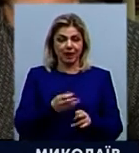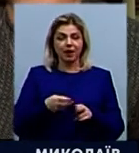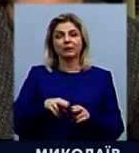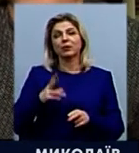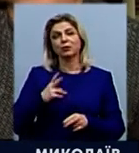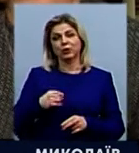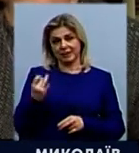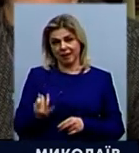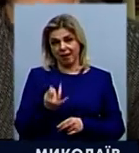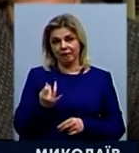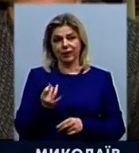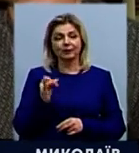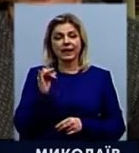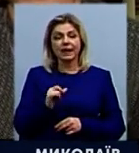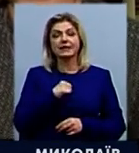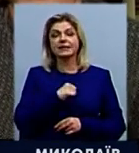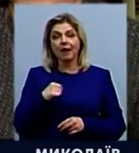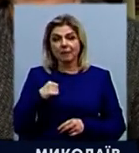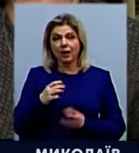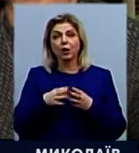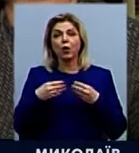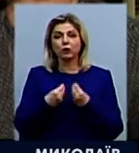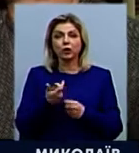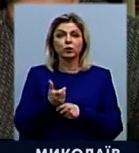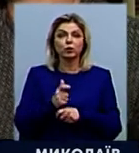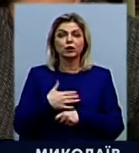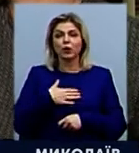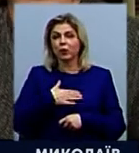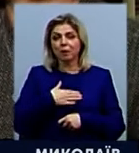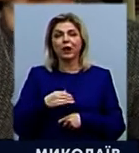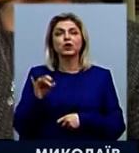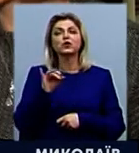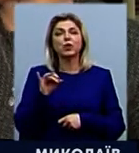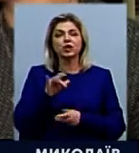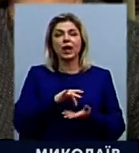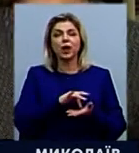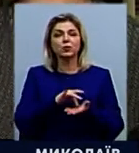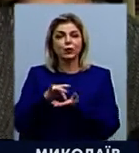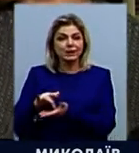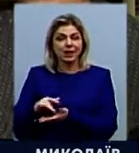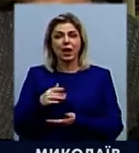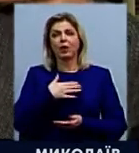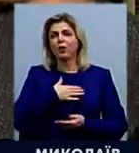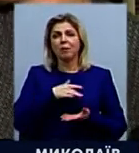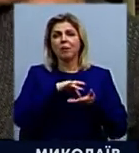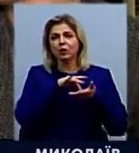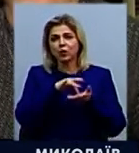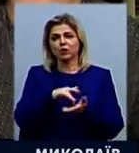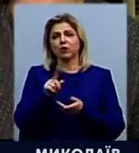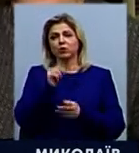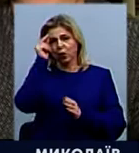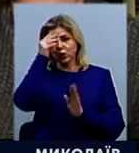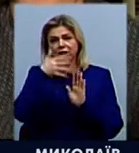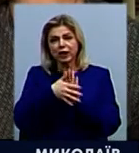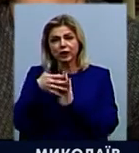цікаво. До того ж, ми самі родиною дуже любимо такі історичні екскурси, любимо десь подорожувати, щось